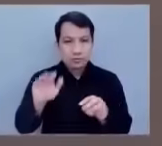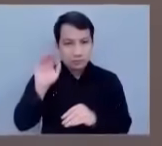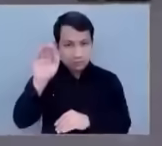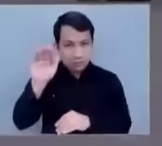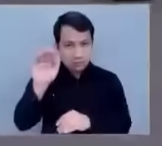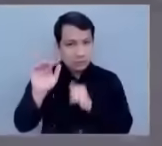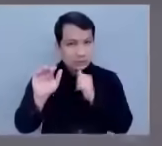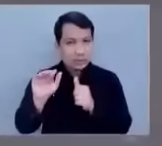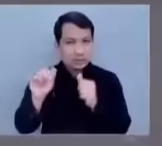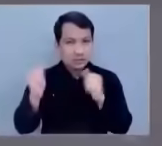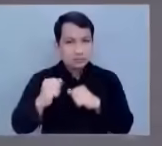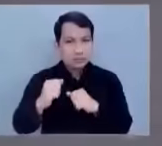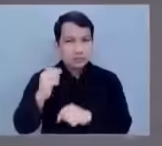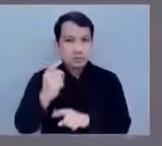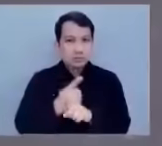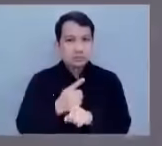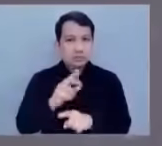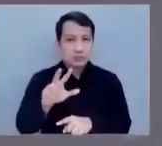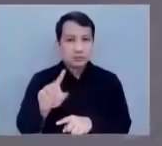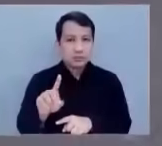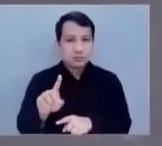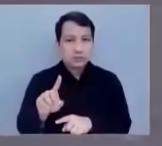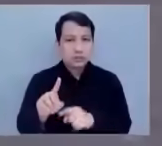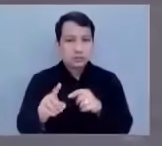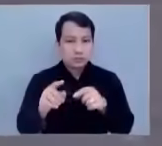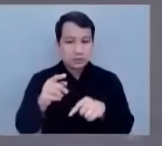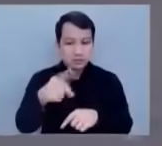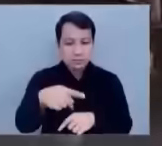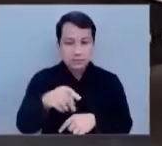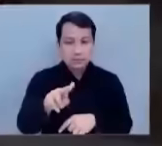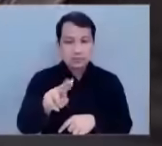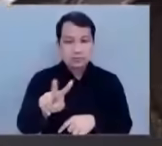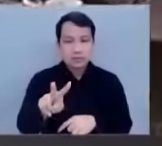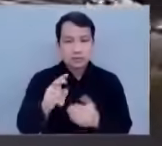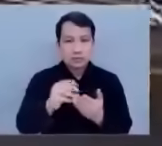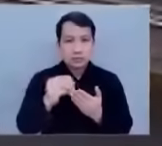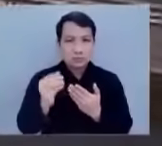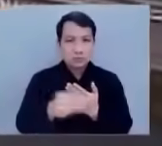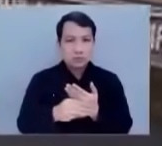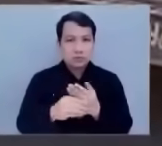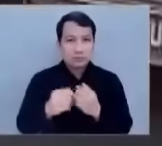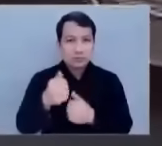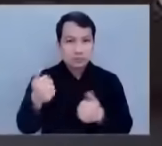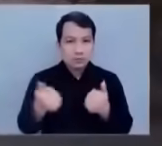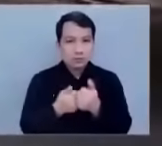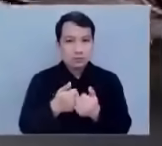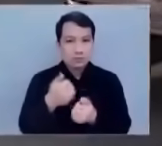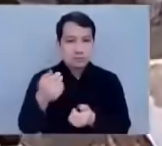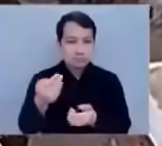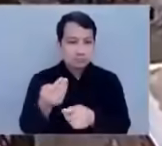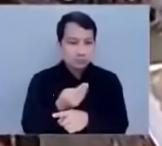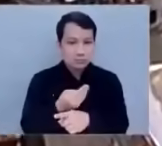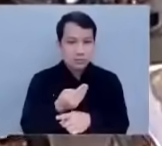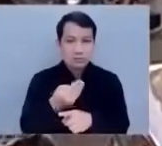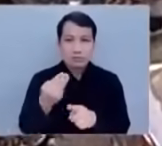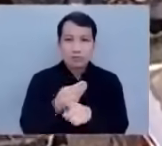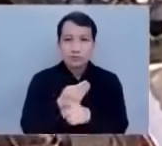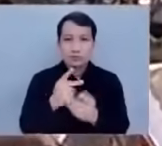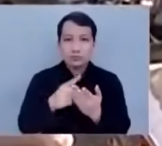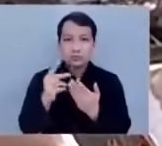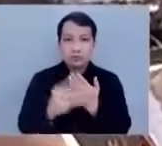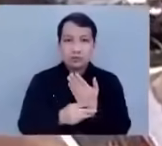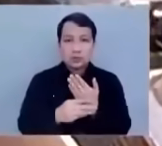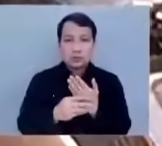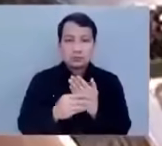sa December 31 deadline ng PUV consolidation sa ilalim ng modernization program ng gobyerno. Apektado raw niyan